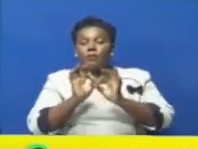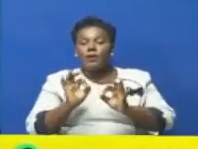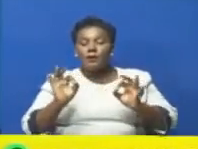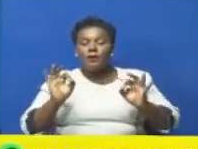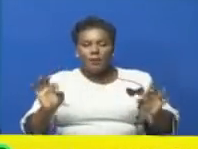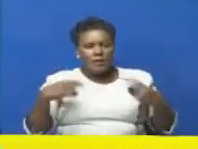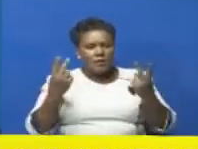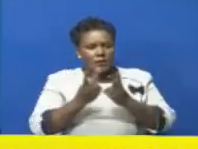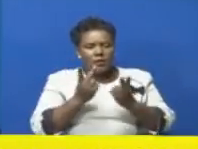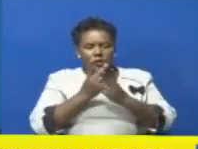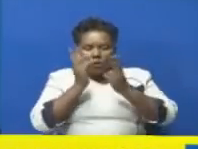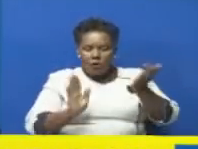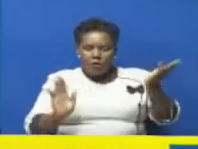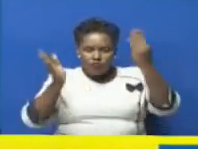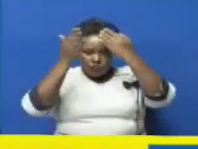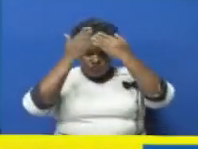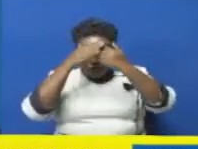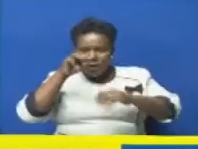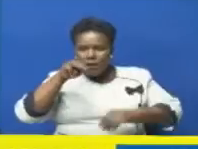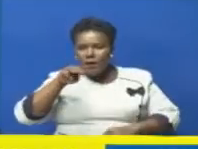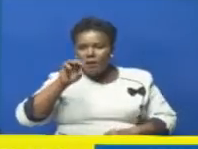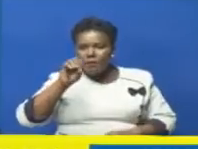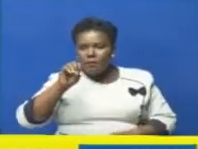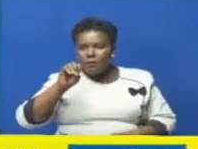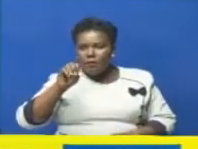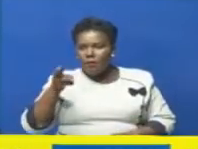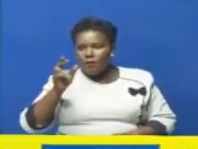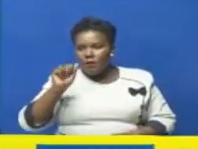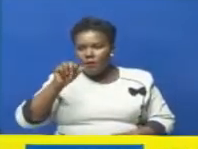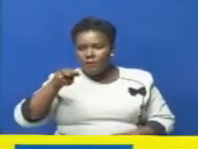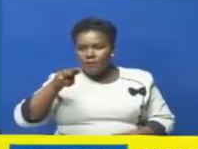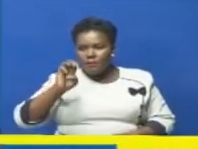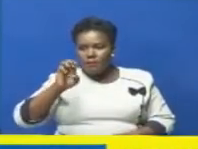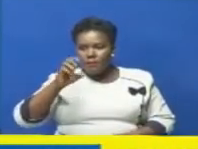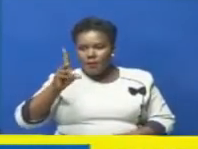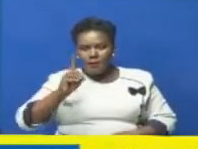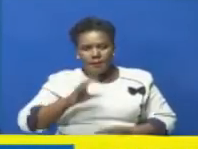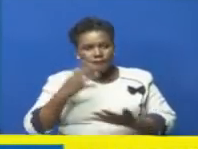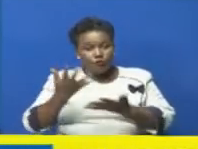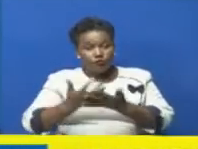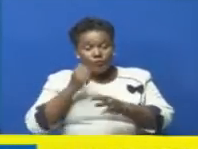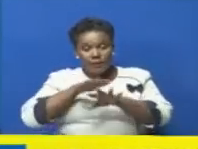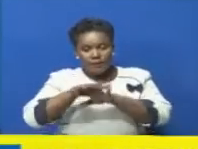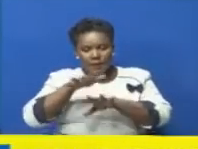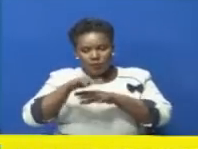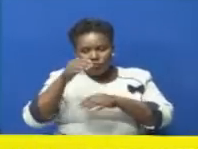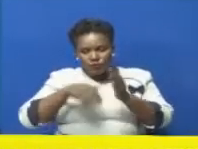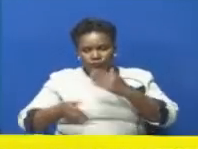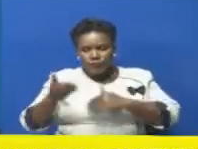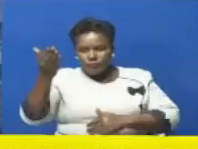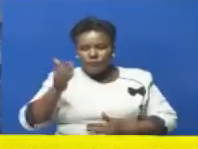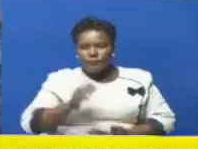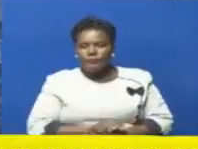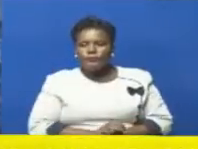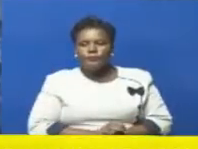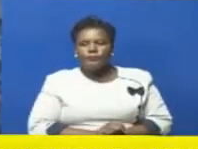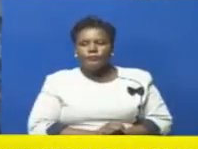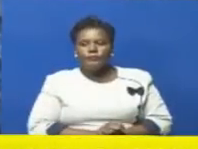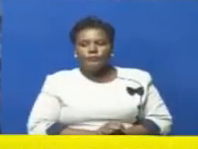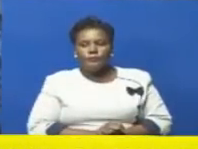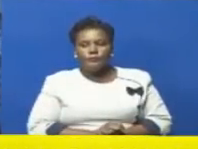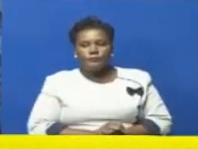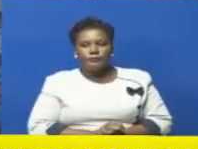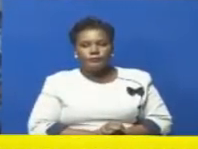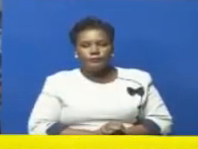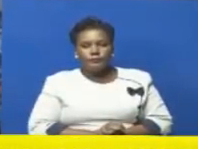akiaishi Mtume Muhammad sallallahu alaihi wasallam. Ahmad Ali ana taarifa zaidi.